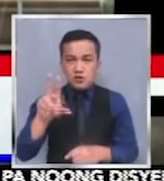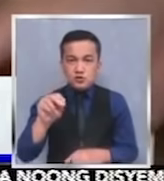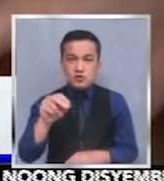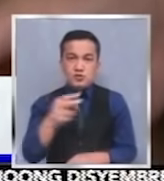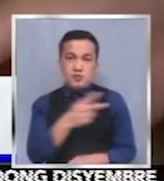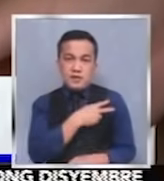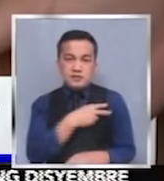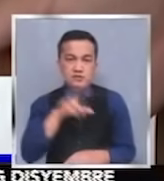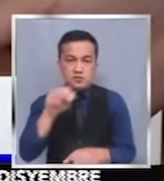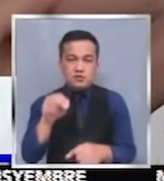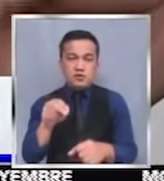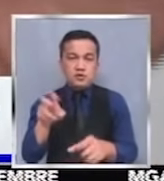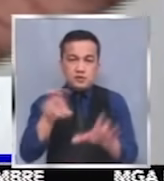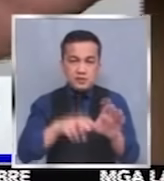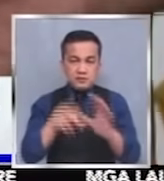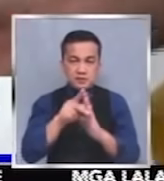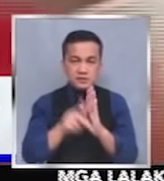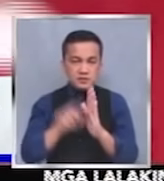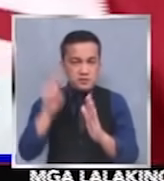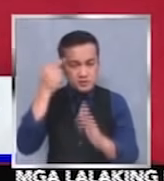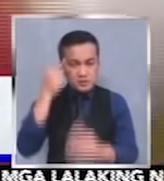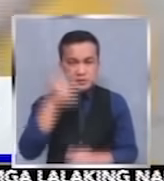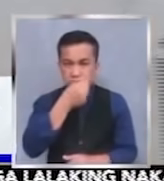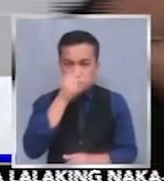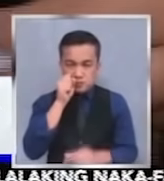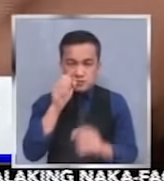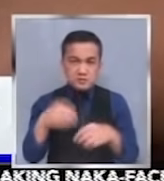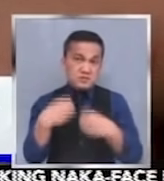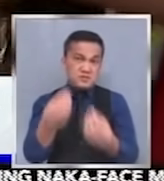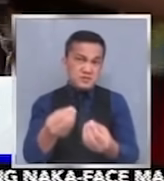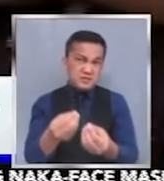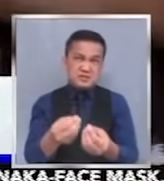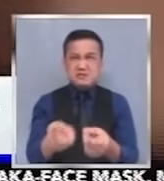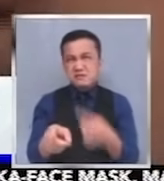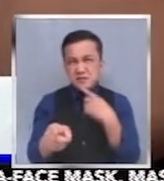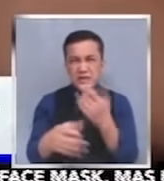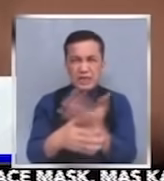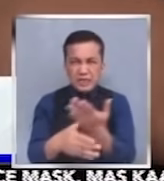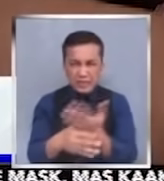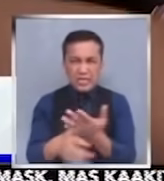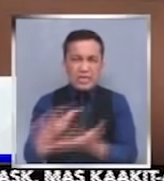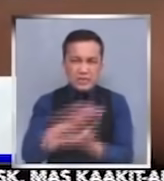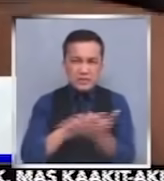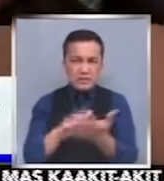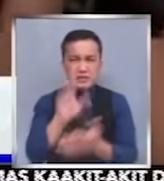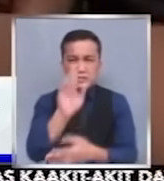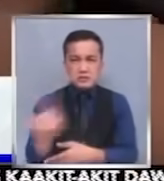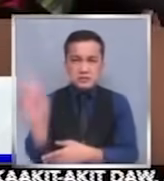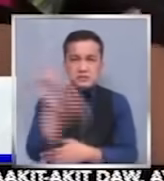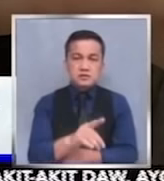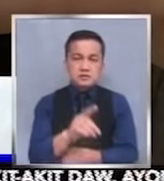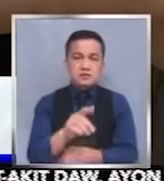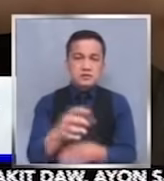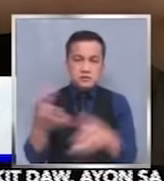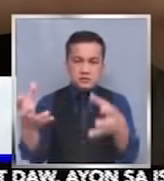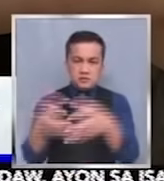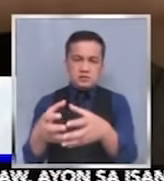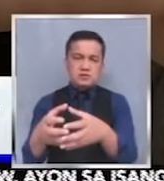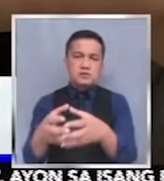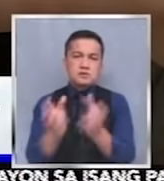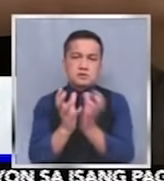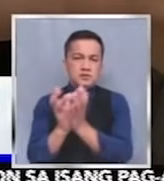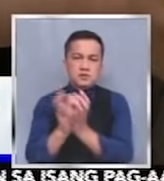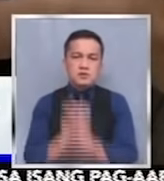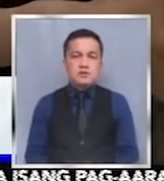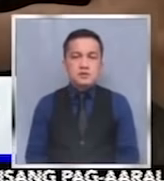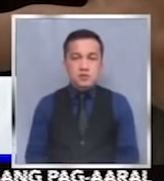Ayon kay Soto, nagdulot raw ito ng kaguluhan, abala at diskriminasyon sa isang sektor ng lipunan. Paraan daw